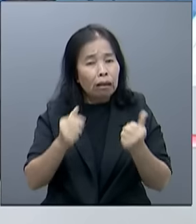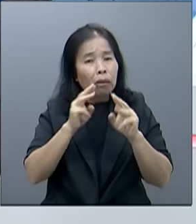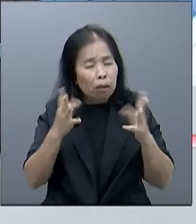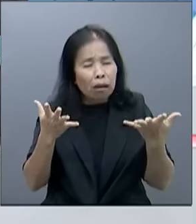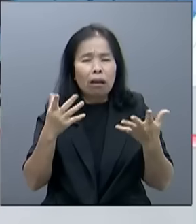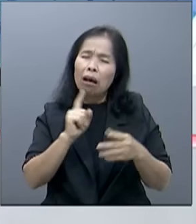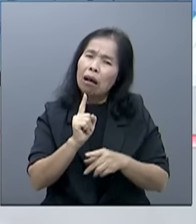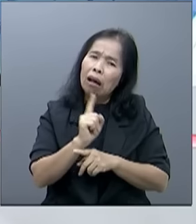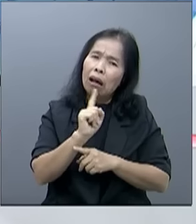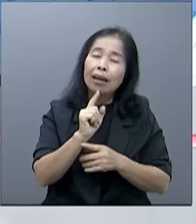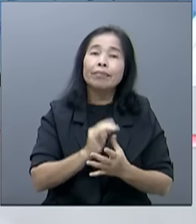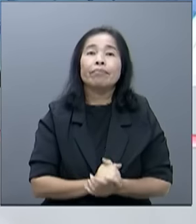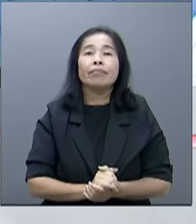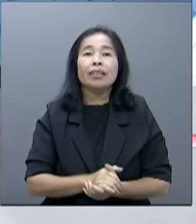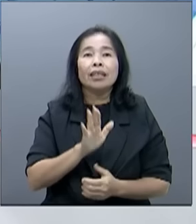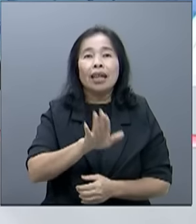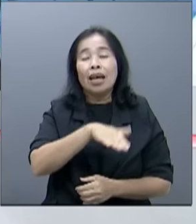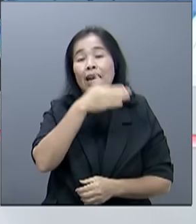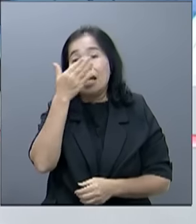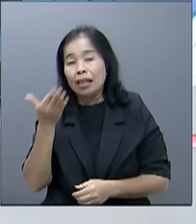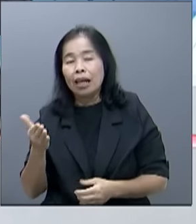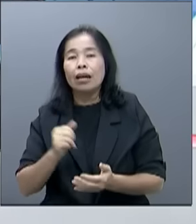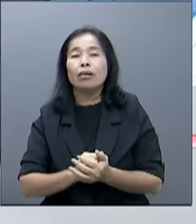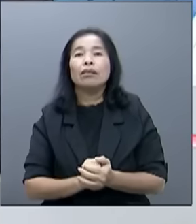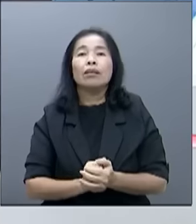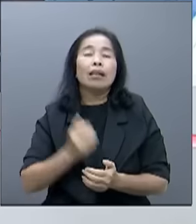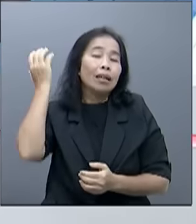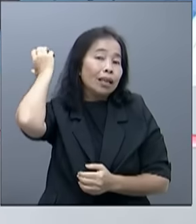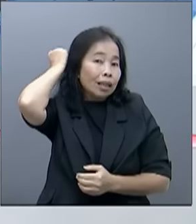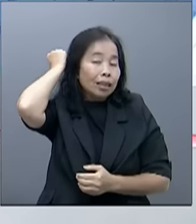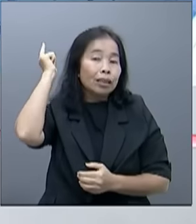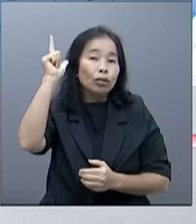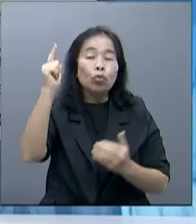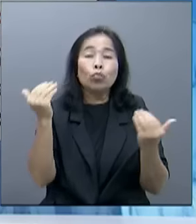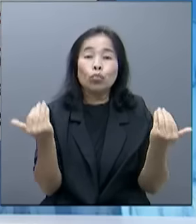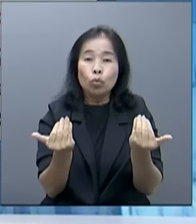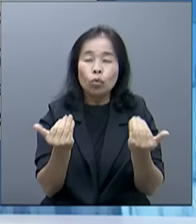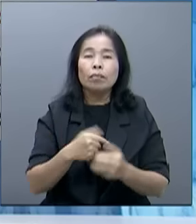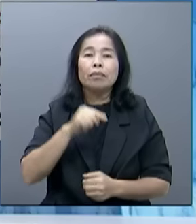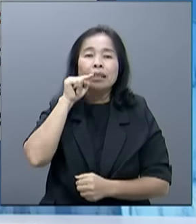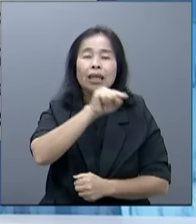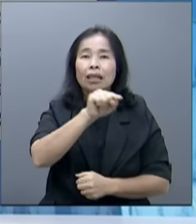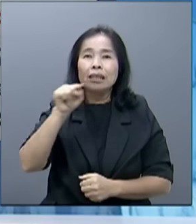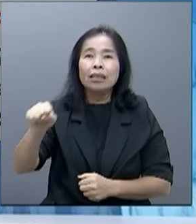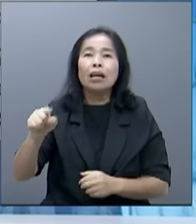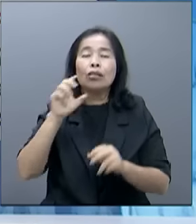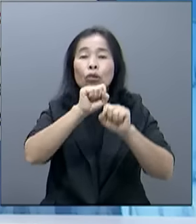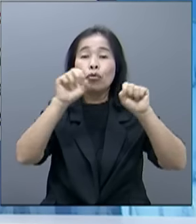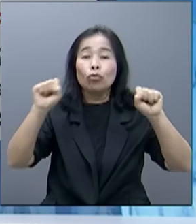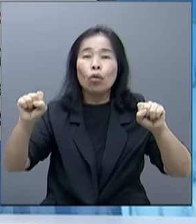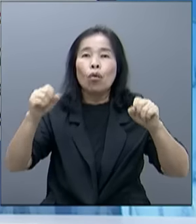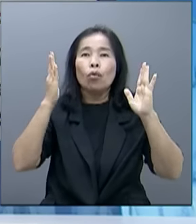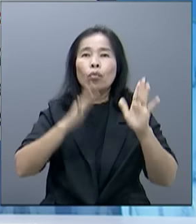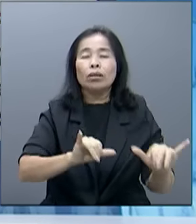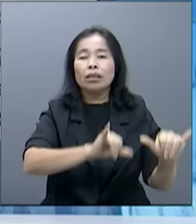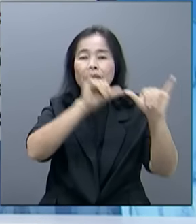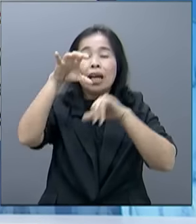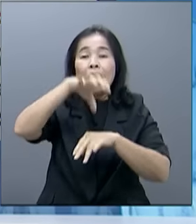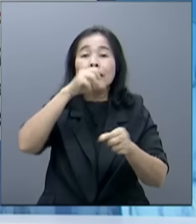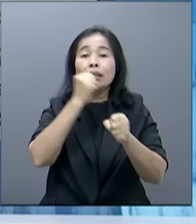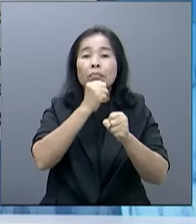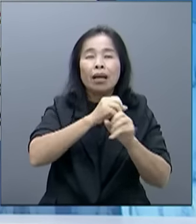าจากนั้นค่ะต้องบอกว่าแพทองธารชินวัตรสั่งให้สสลูกพักย้ายที่ทำการพักไปประชุม